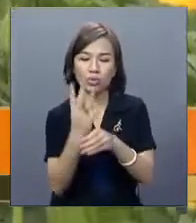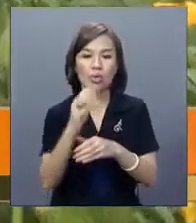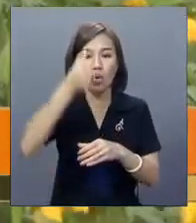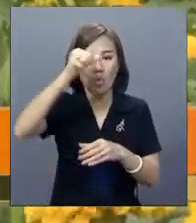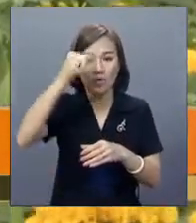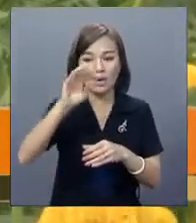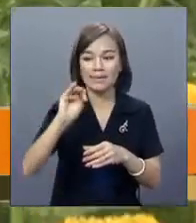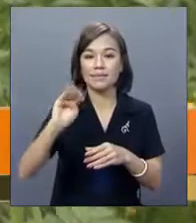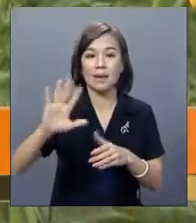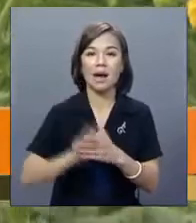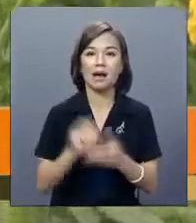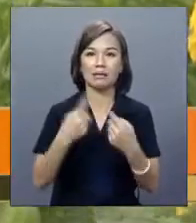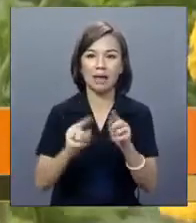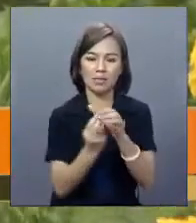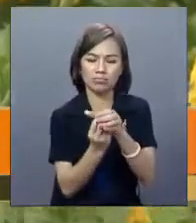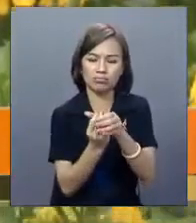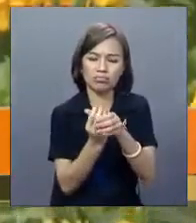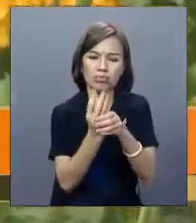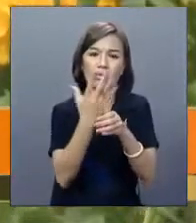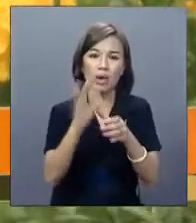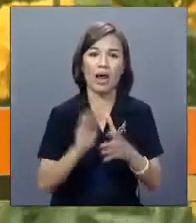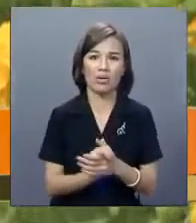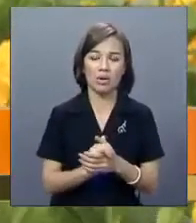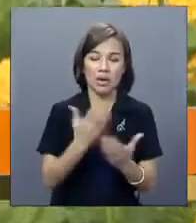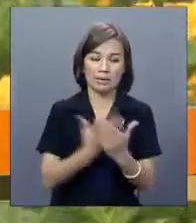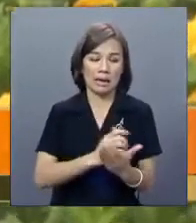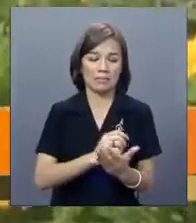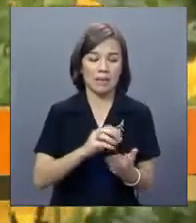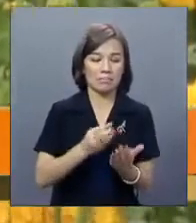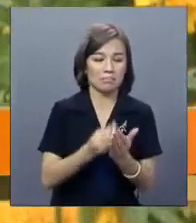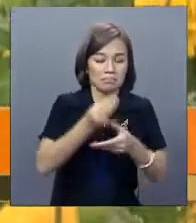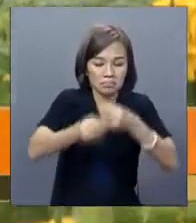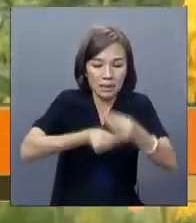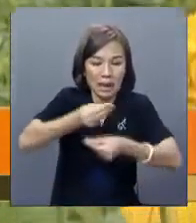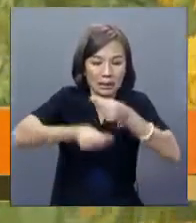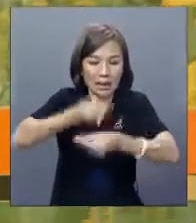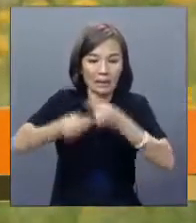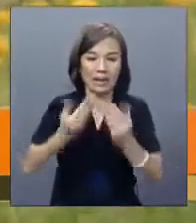ต็มต้นให้ได้เก็บขายสร้างรายได้ไม่ต่ำกว่า 8,000 บา